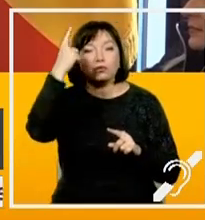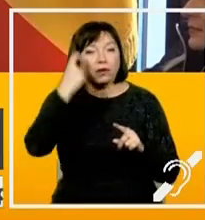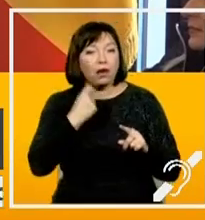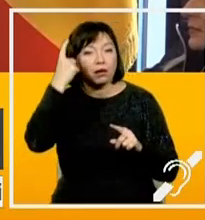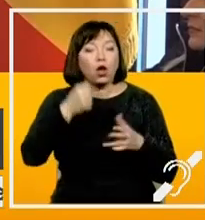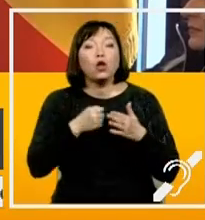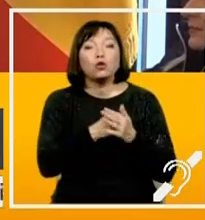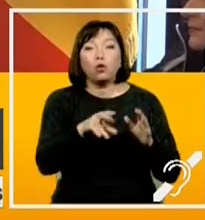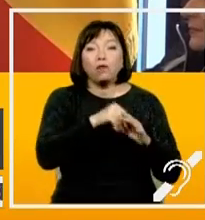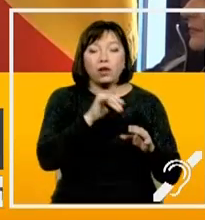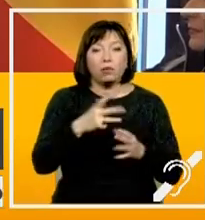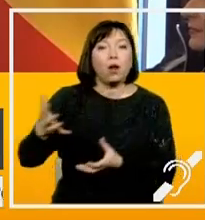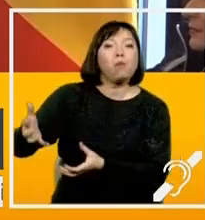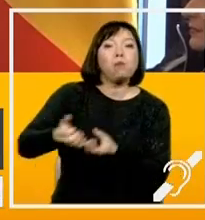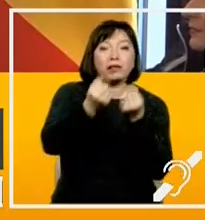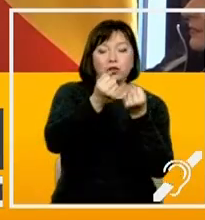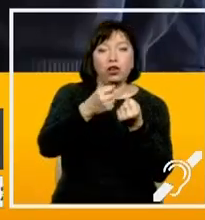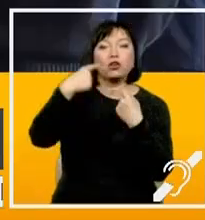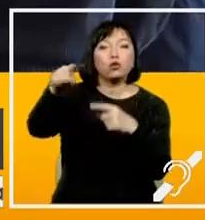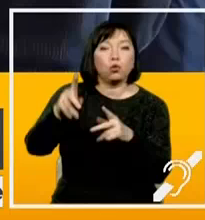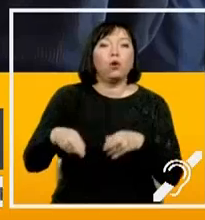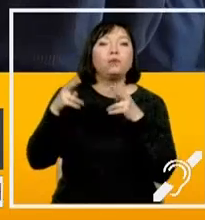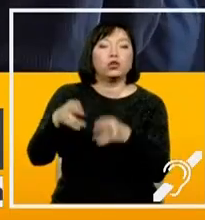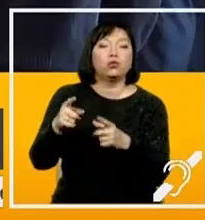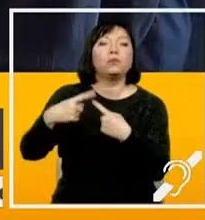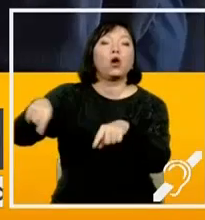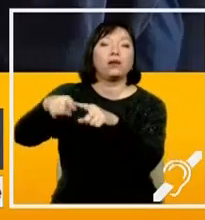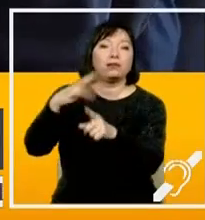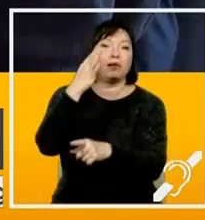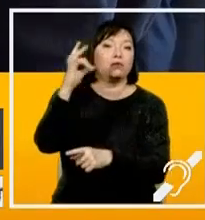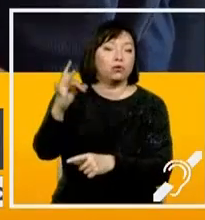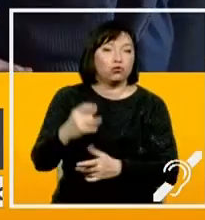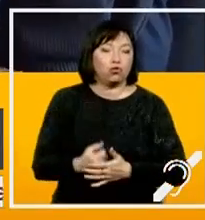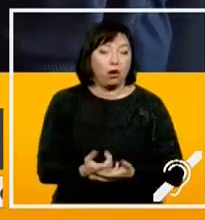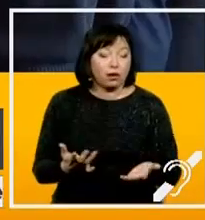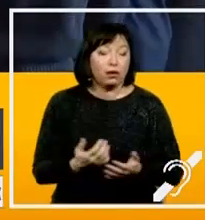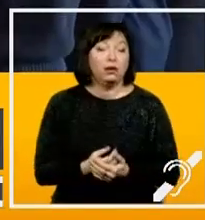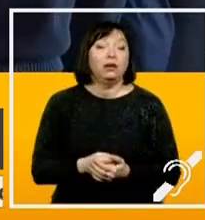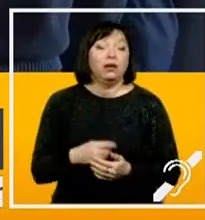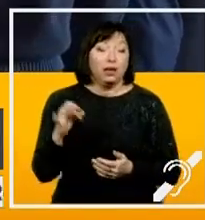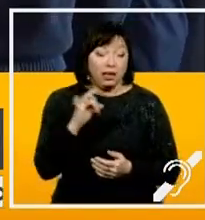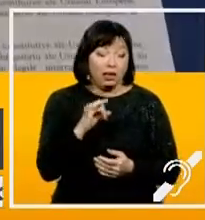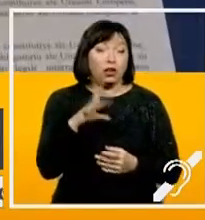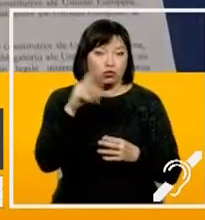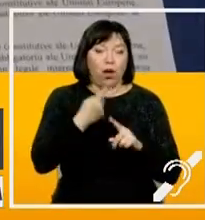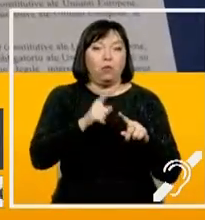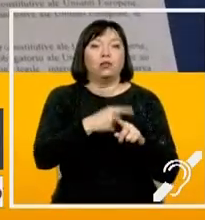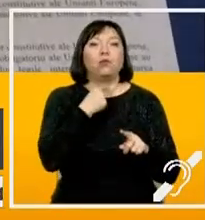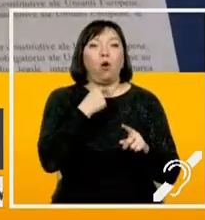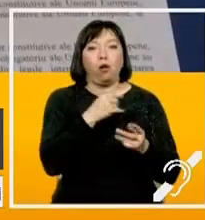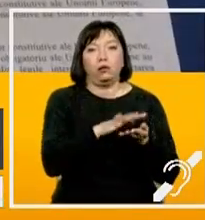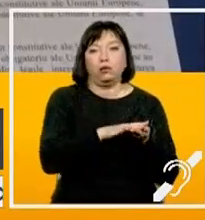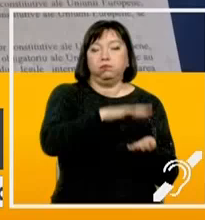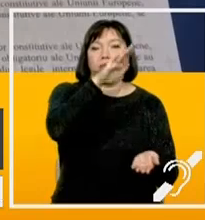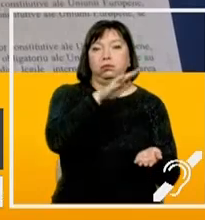de scrutin, de sprijinul unei organizații șor pentru a strânge aceste voturi. Și, desigur, vedem